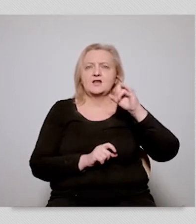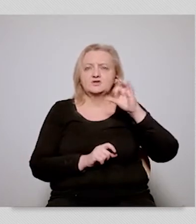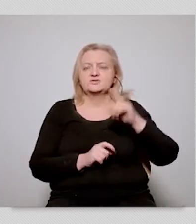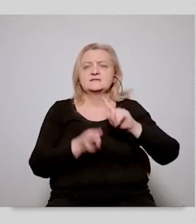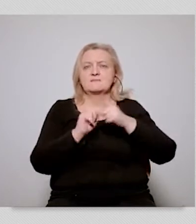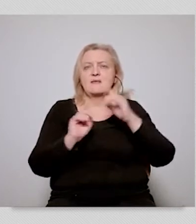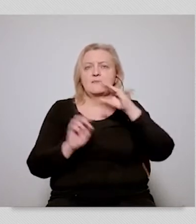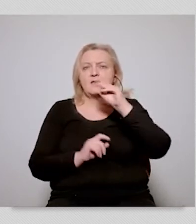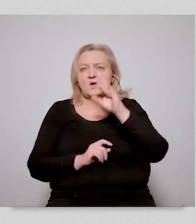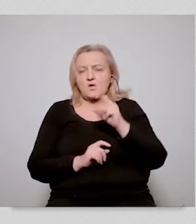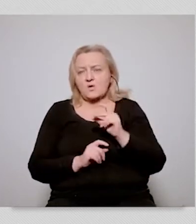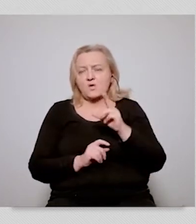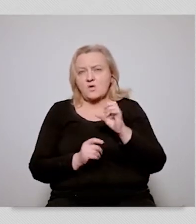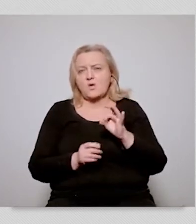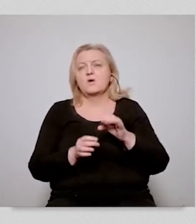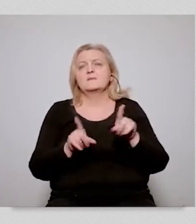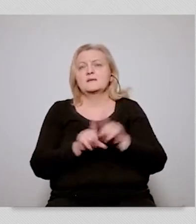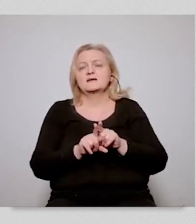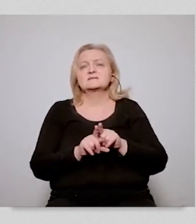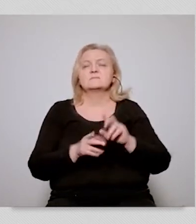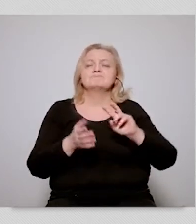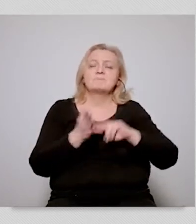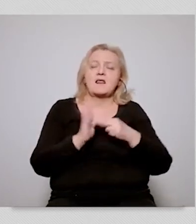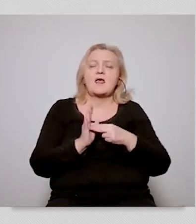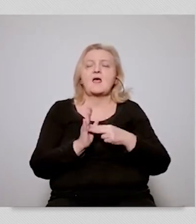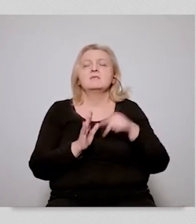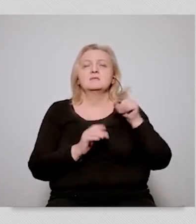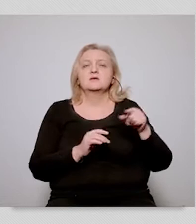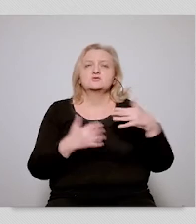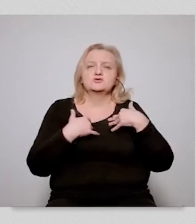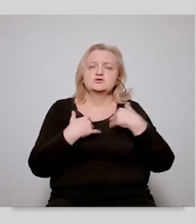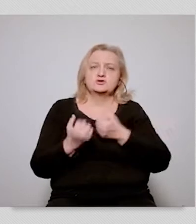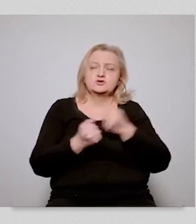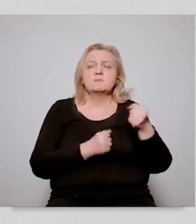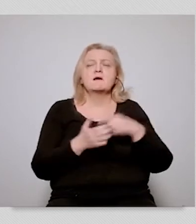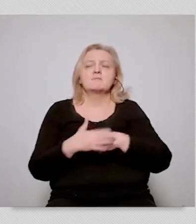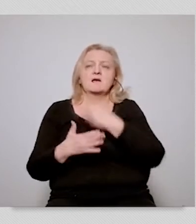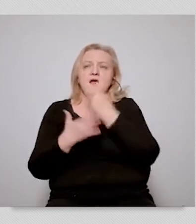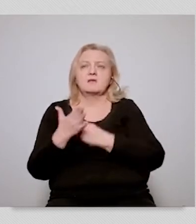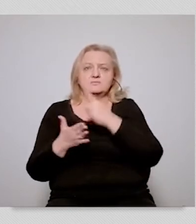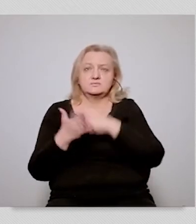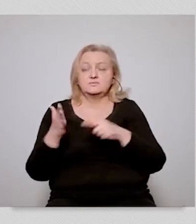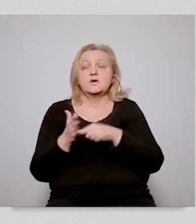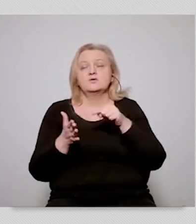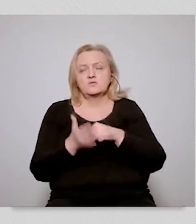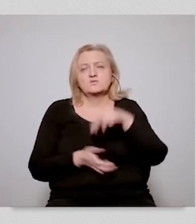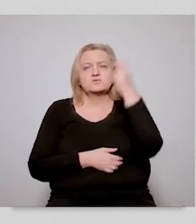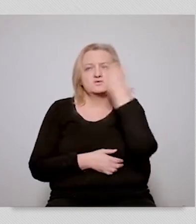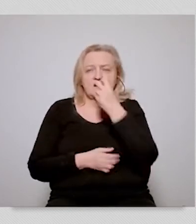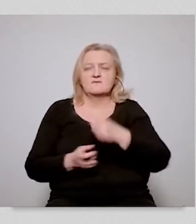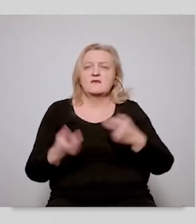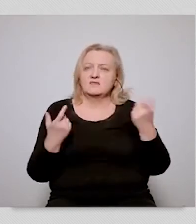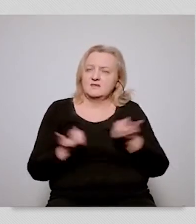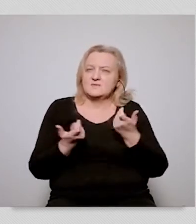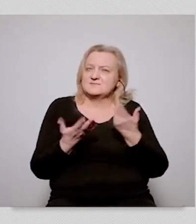ekologicznej z strategią pro-life i walką z aborcją może wytworzyć bardzo ciekawy i niebezpieczny